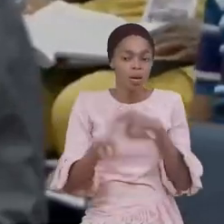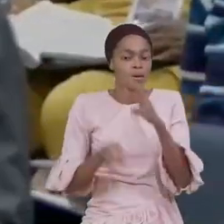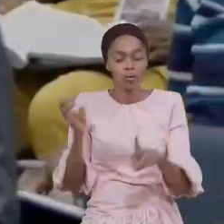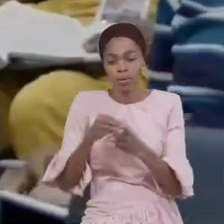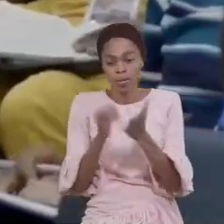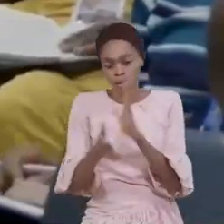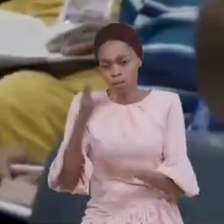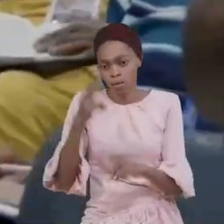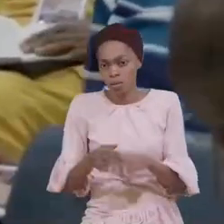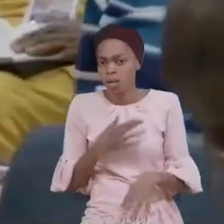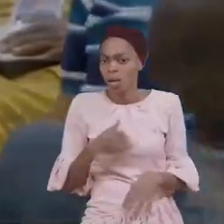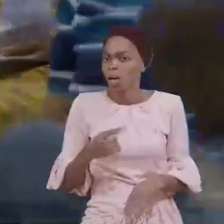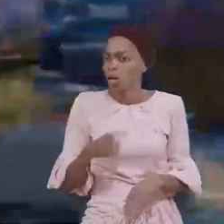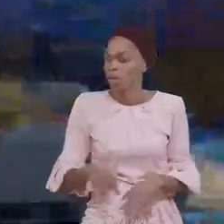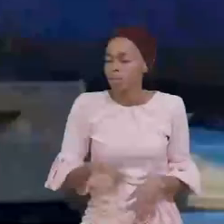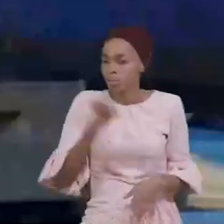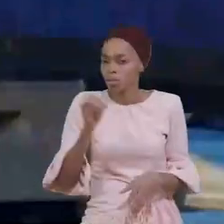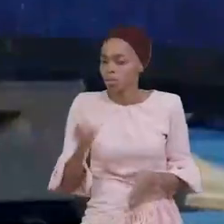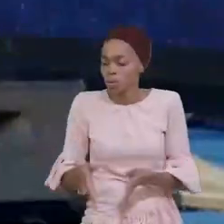de l'armée